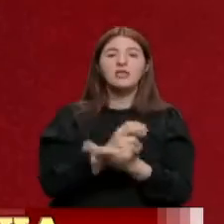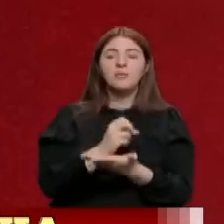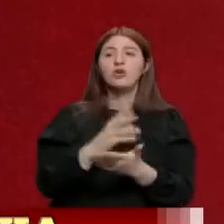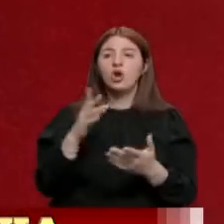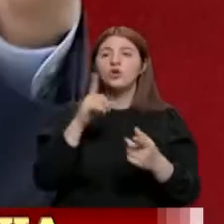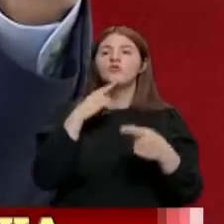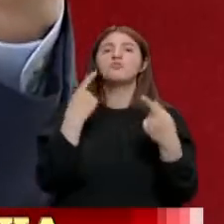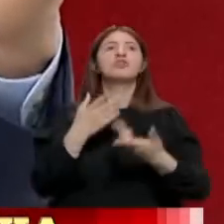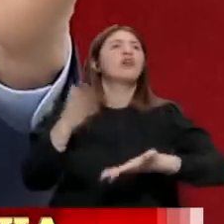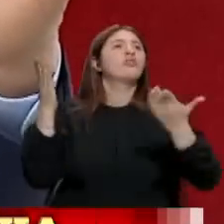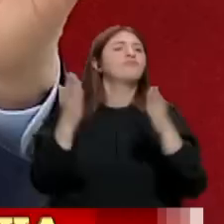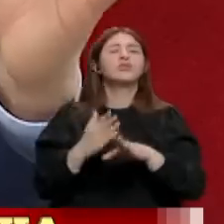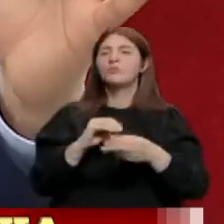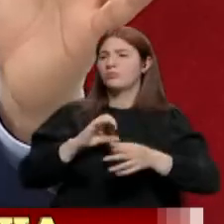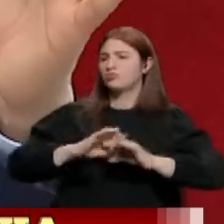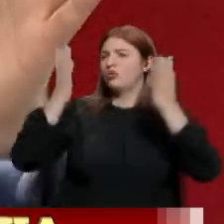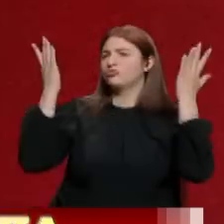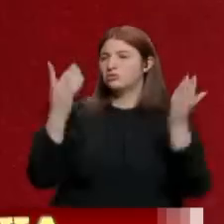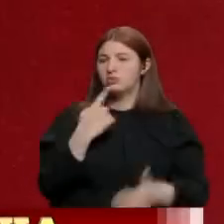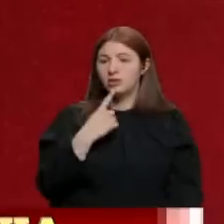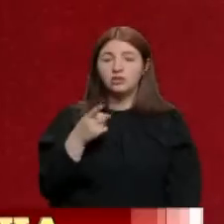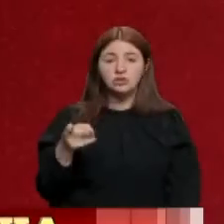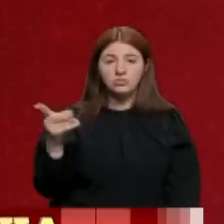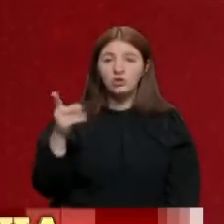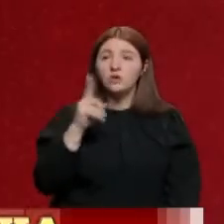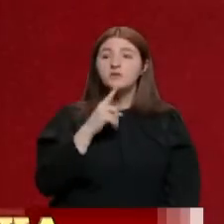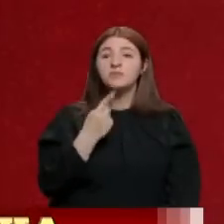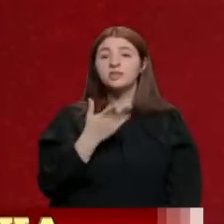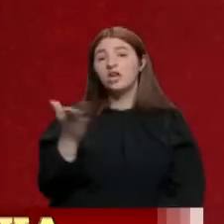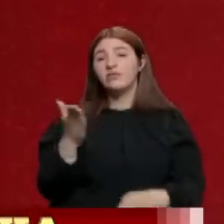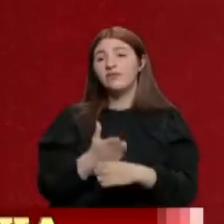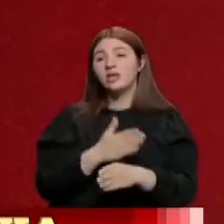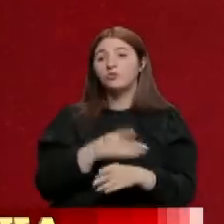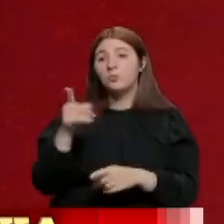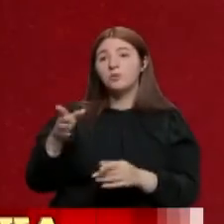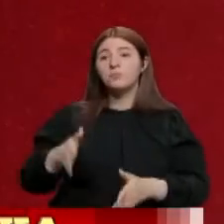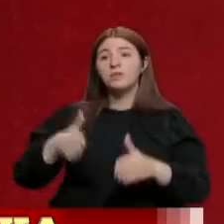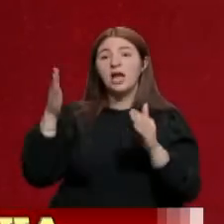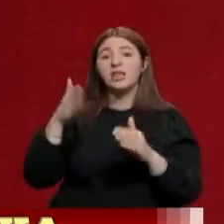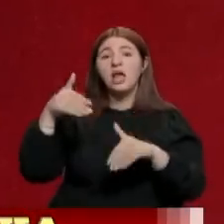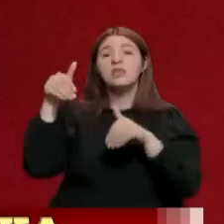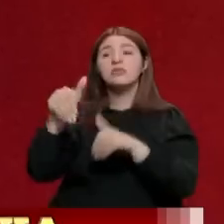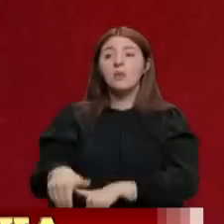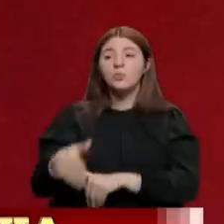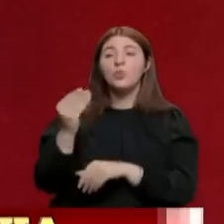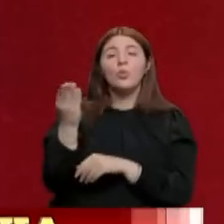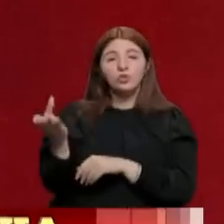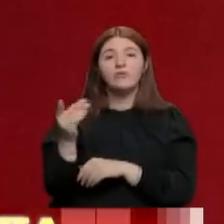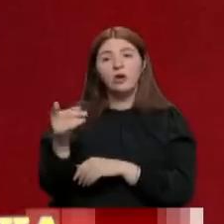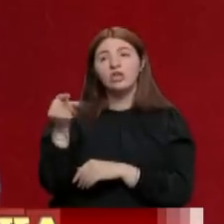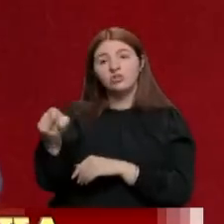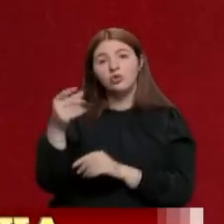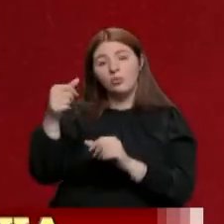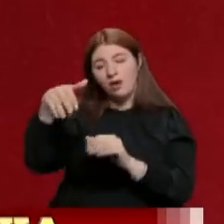Adıyaman'da yüz binlerce yurttaşımızın sorununu çözdük dedi. Şimdi yüz binlerce yurttaşımıza bu binalar tabut binalar oldular ve onlar